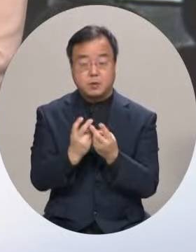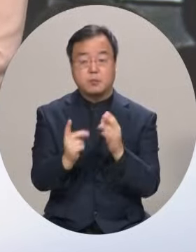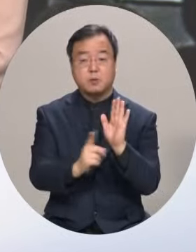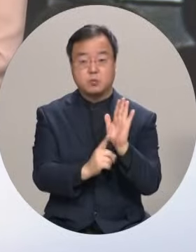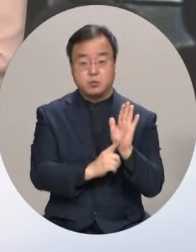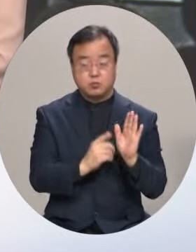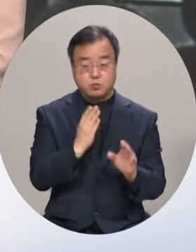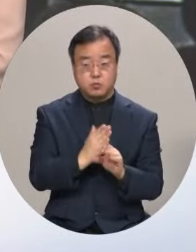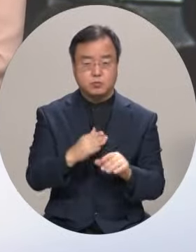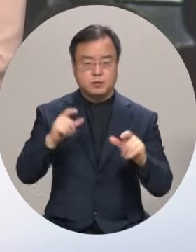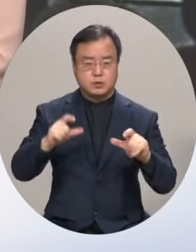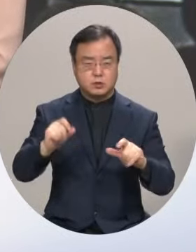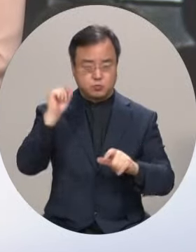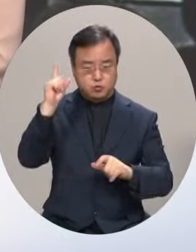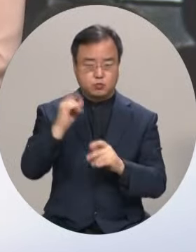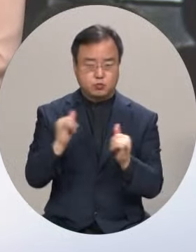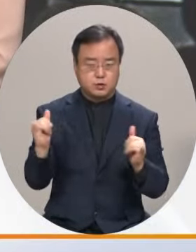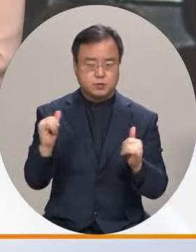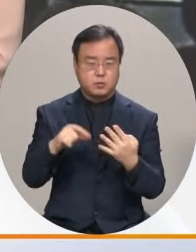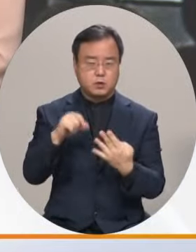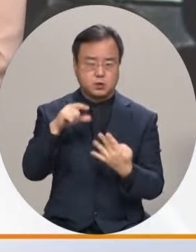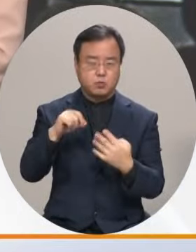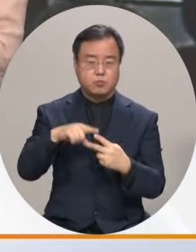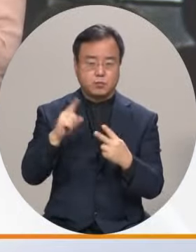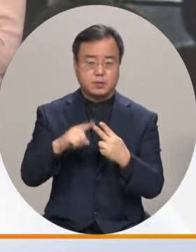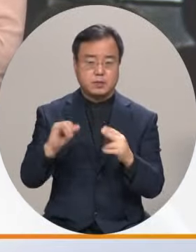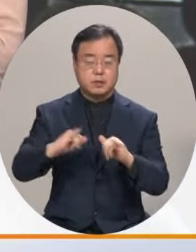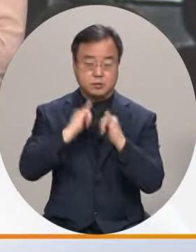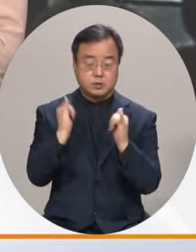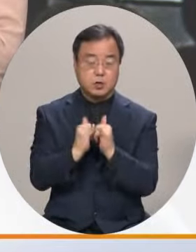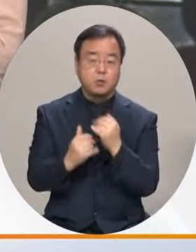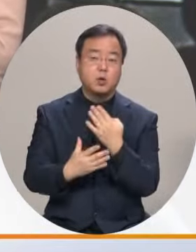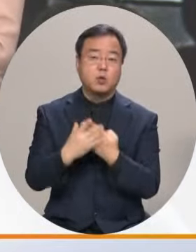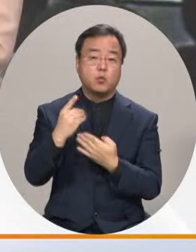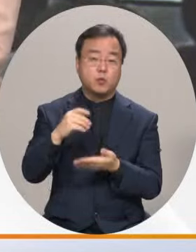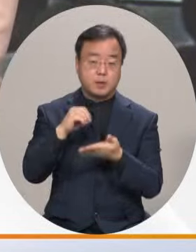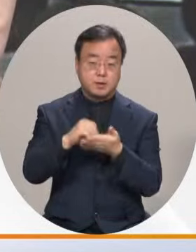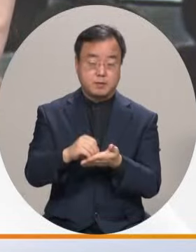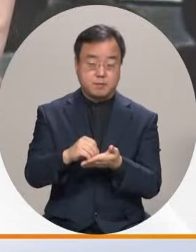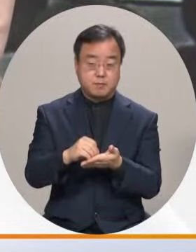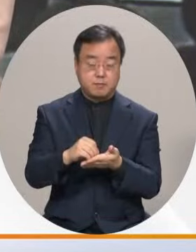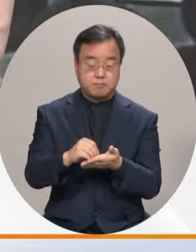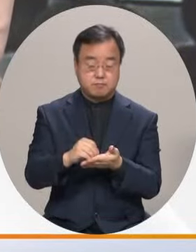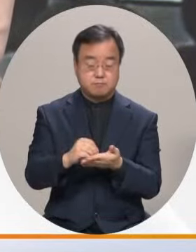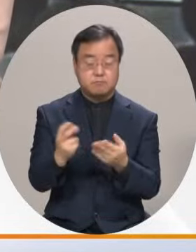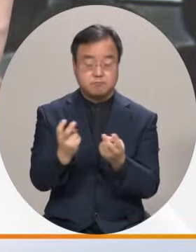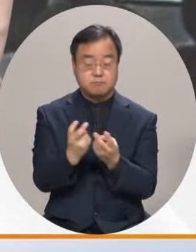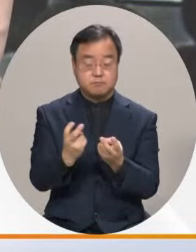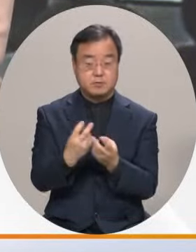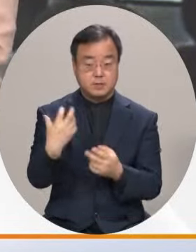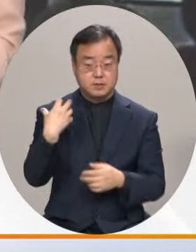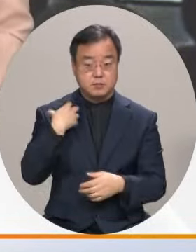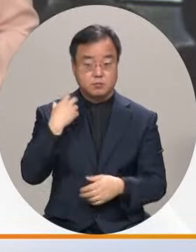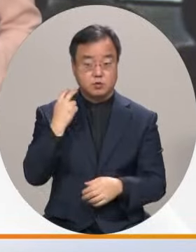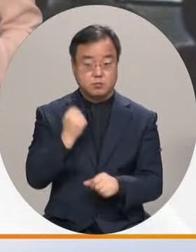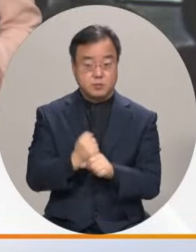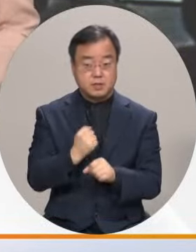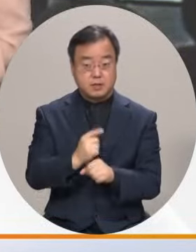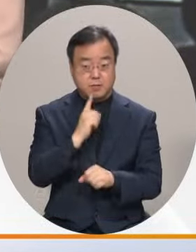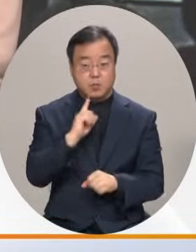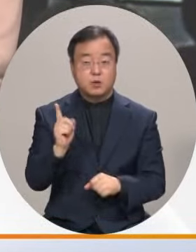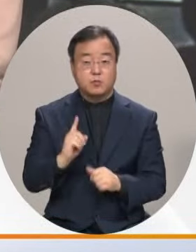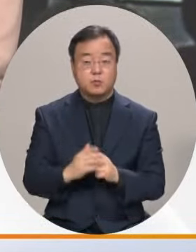지역 인재 선발이나이 사회 통합 전형 선발을 의무화하겠다 이런 조치를 담았는데 반응은 어떻습니까네